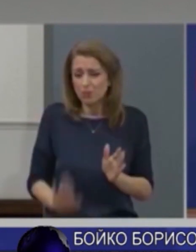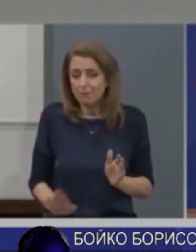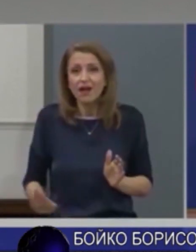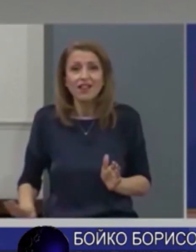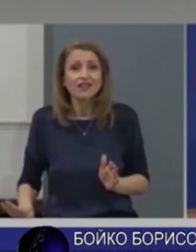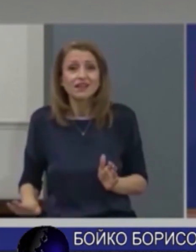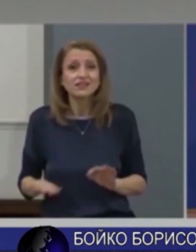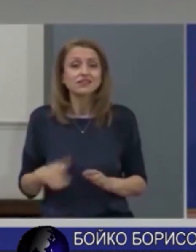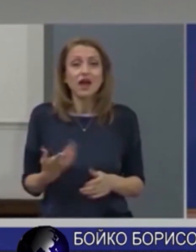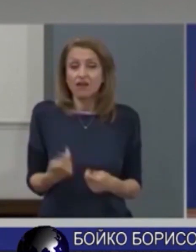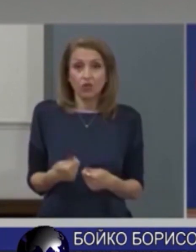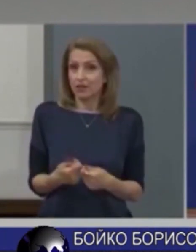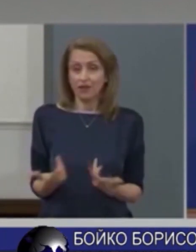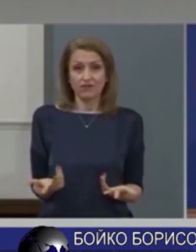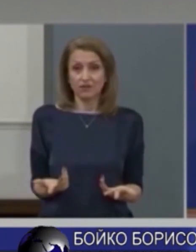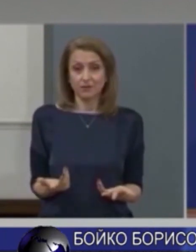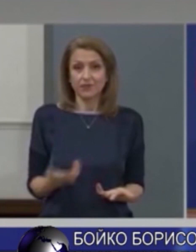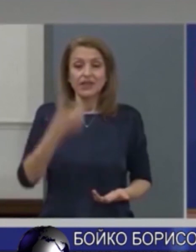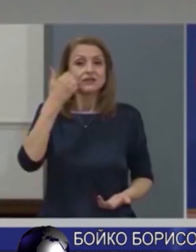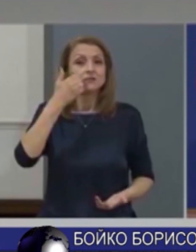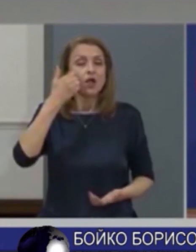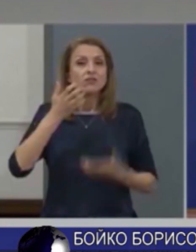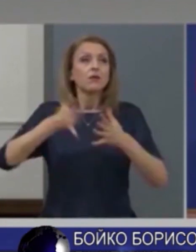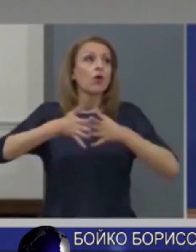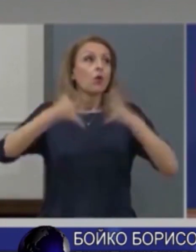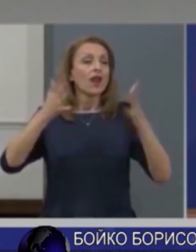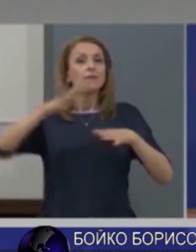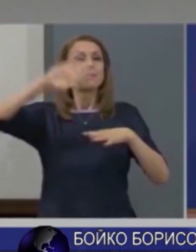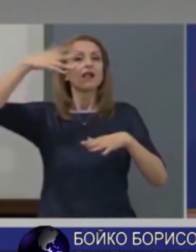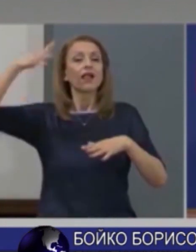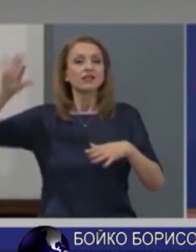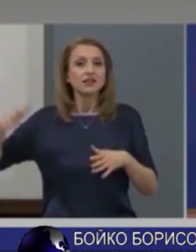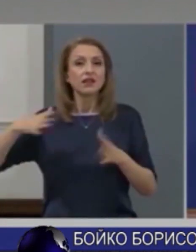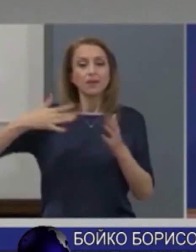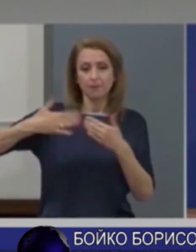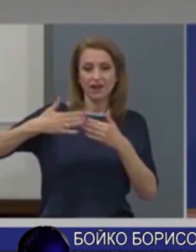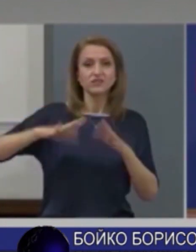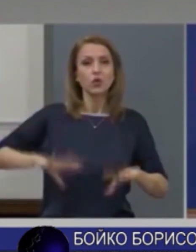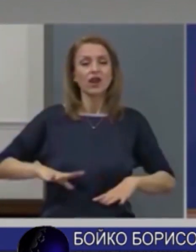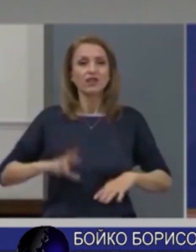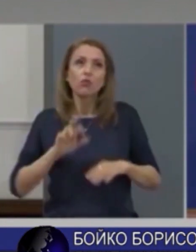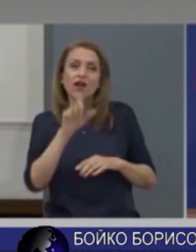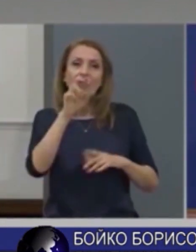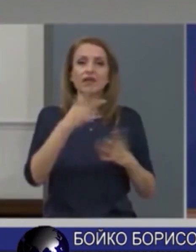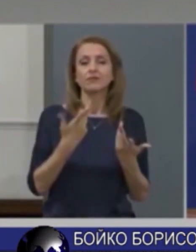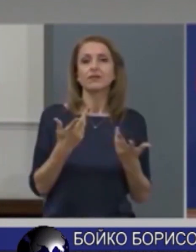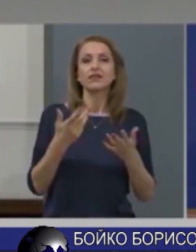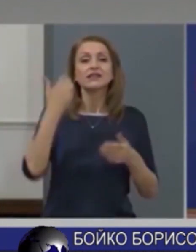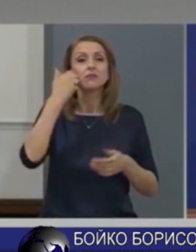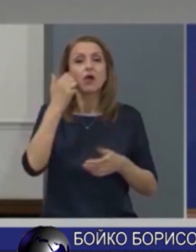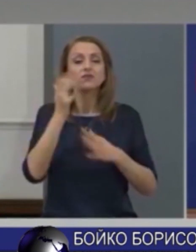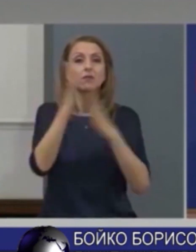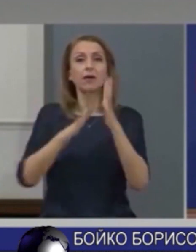особено с децата, да ползваме големите планини около градовете, да ползваме парковете,